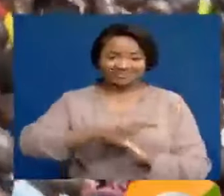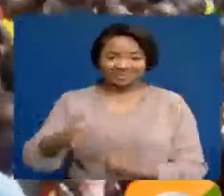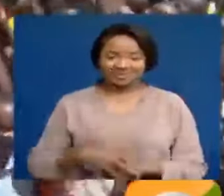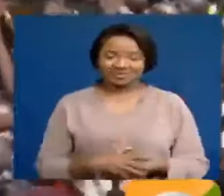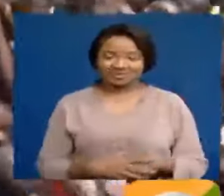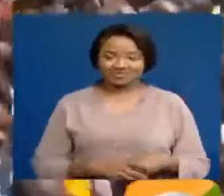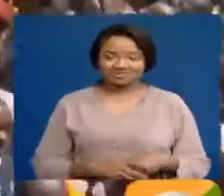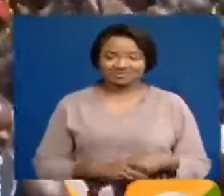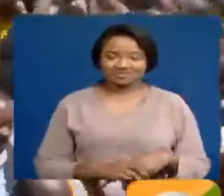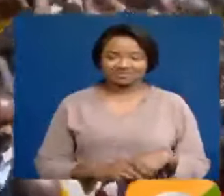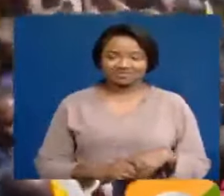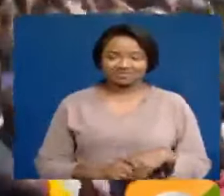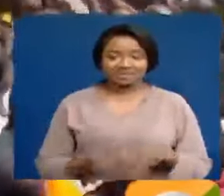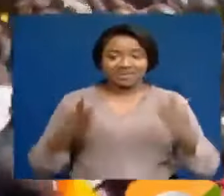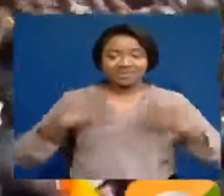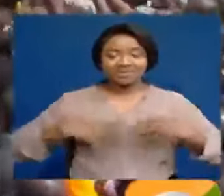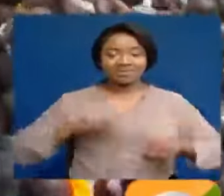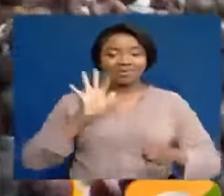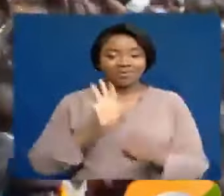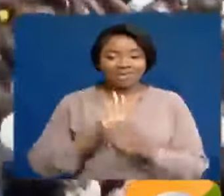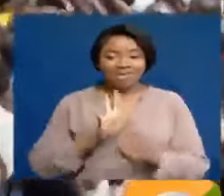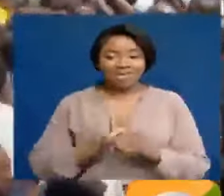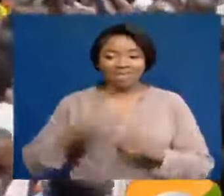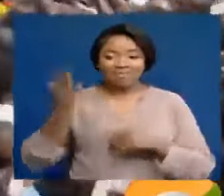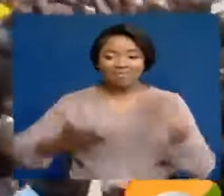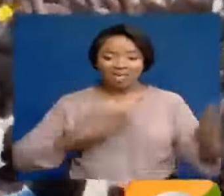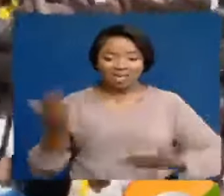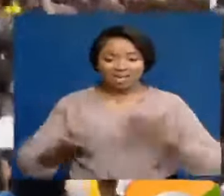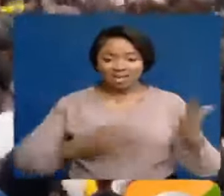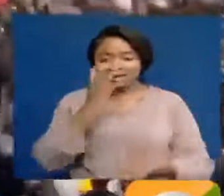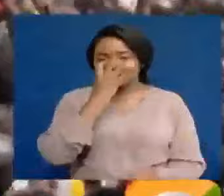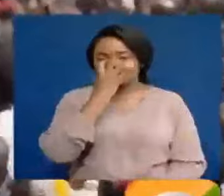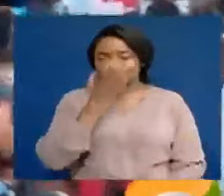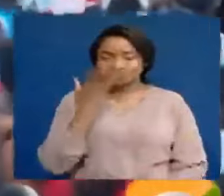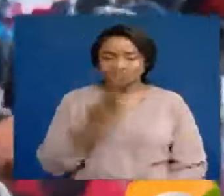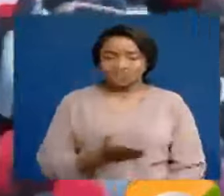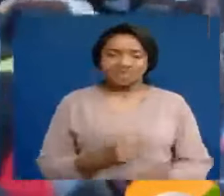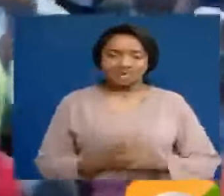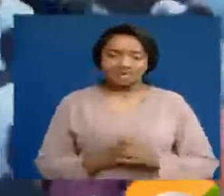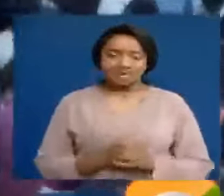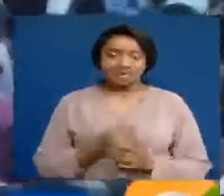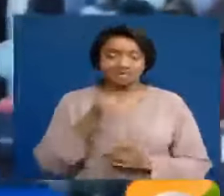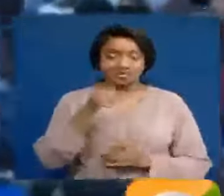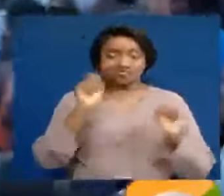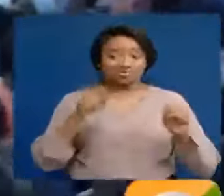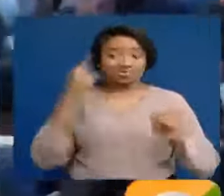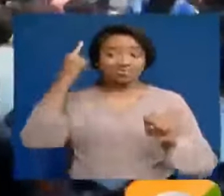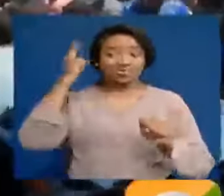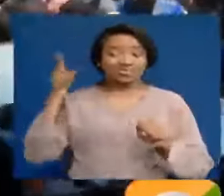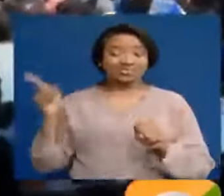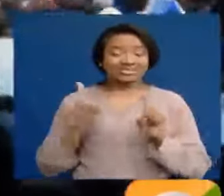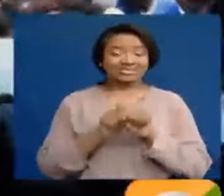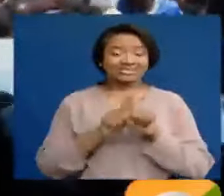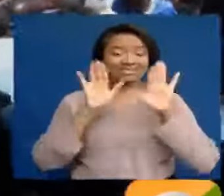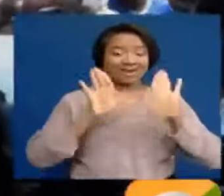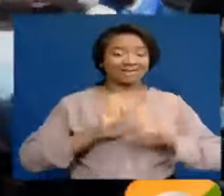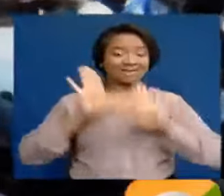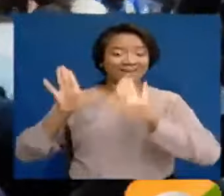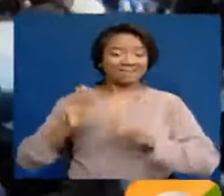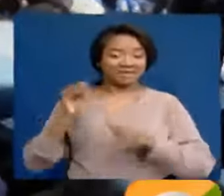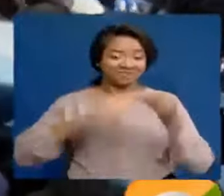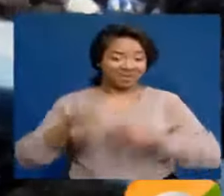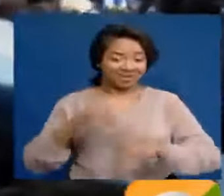Wenyeji wa Kisumu wakijitokeza kwa wingi kumlaki Rais William Ruto, utadhani ni kampeni za uchaguzi. Kondele